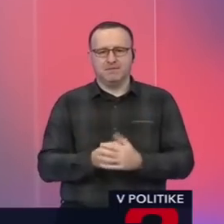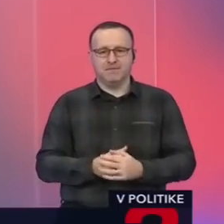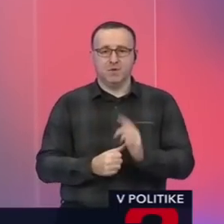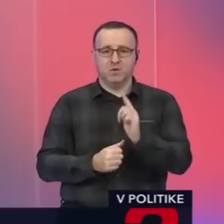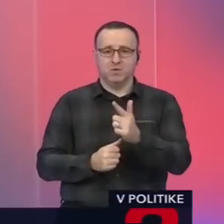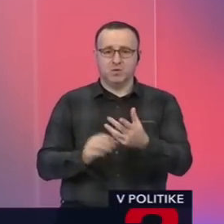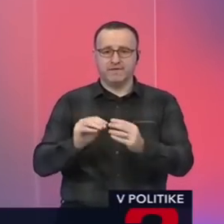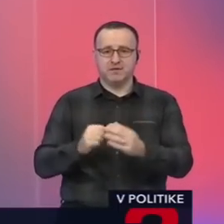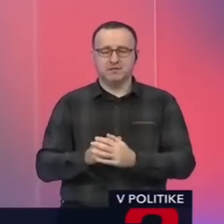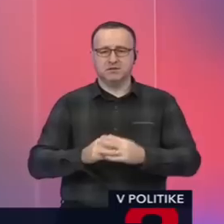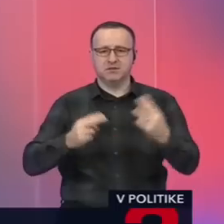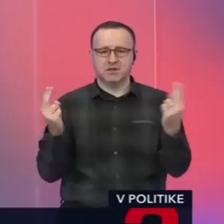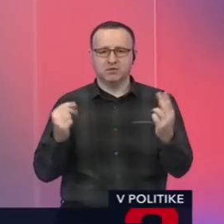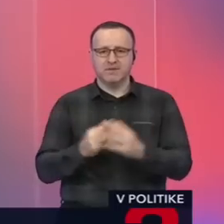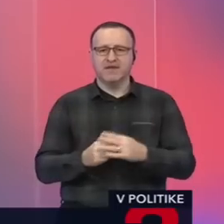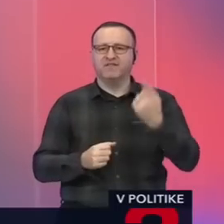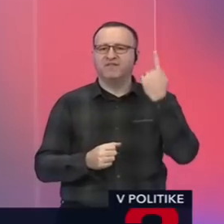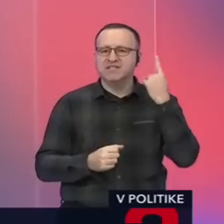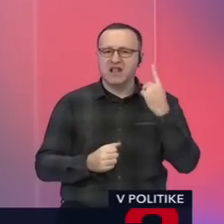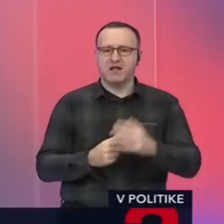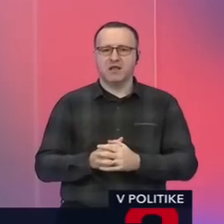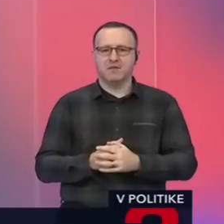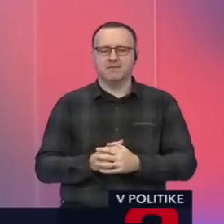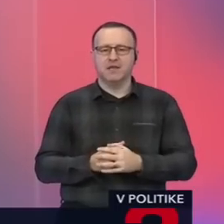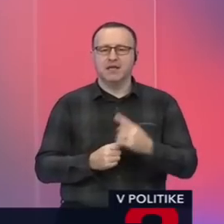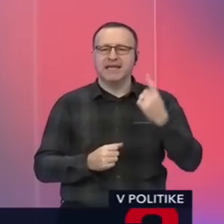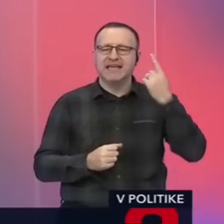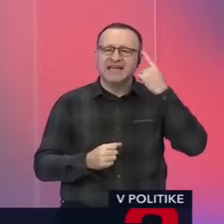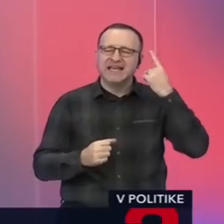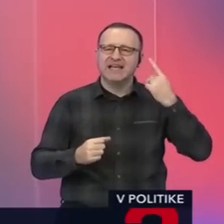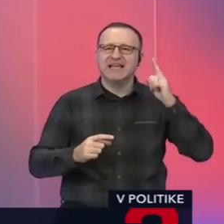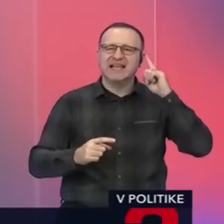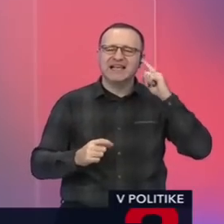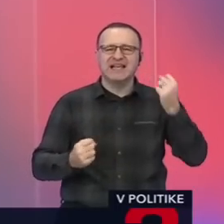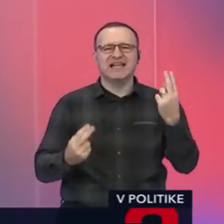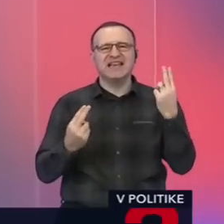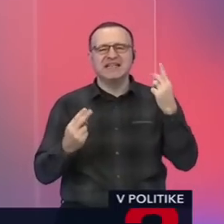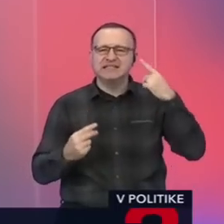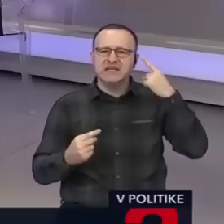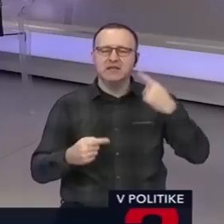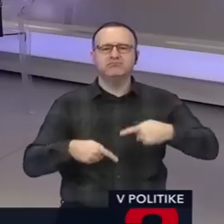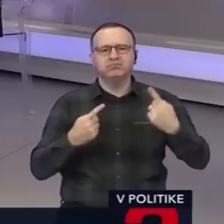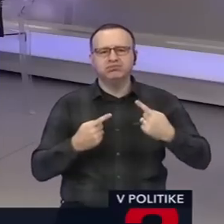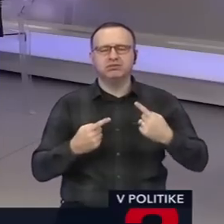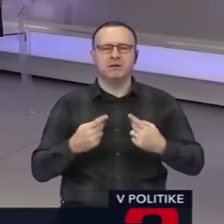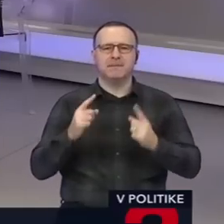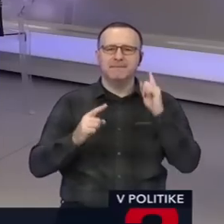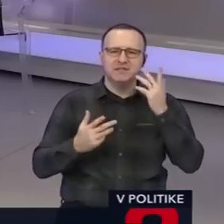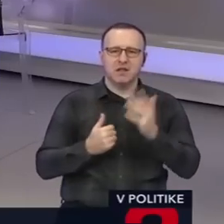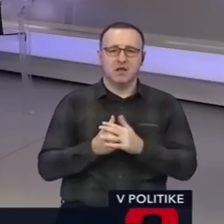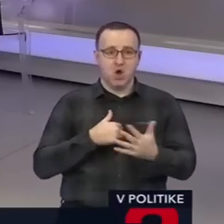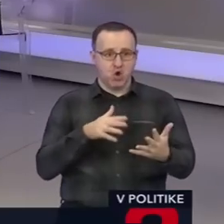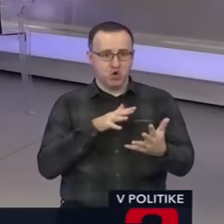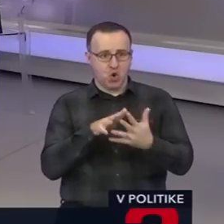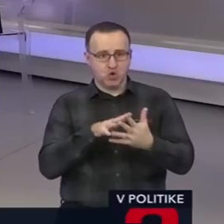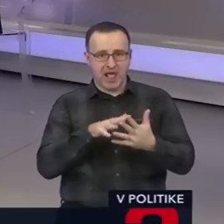je samozrejme vzdelávanie. Je to kritické myslenie. K tomu by som osmeroval, že či naozaj kontrola internetu a